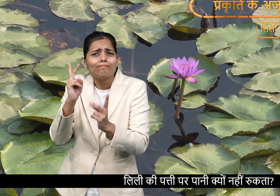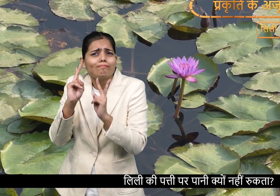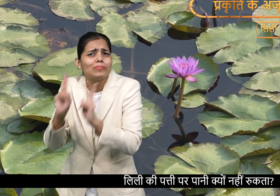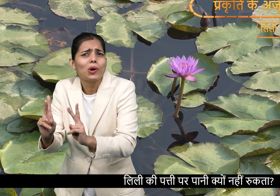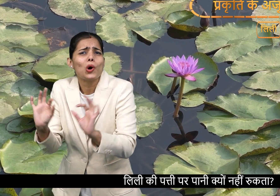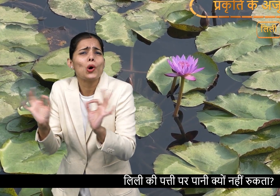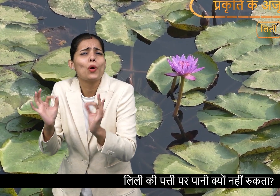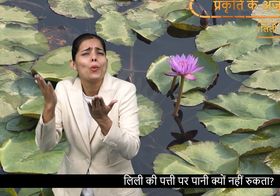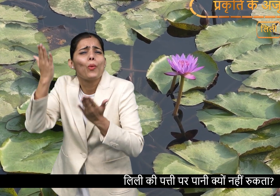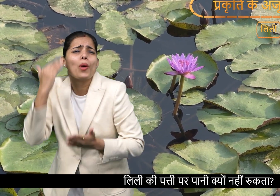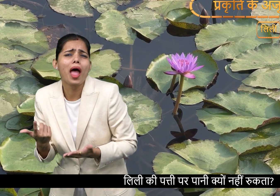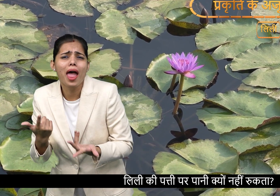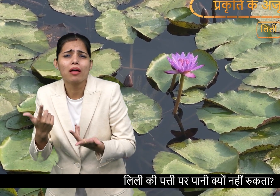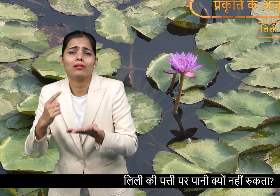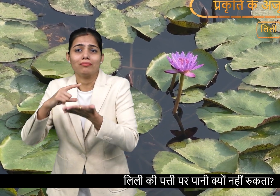रुकता?